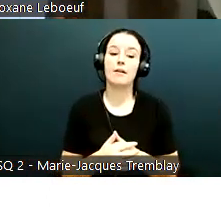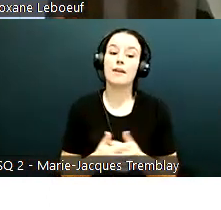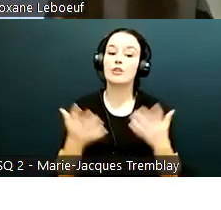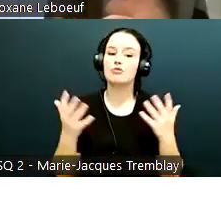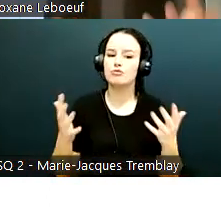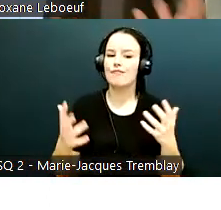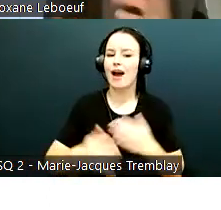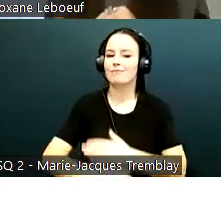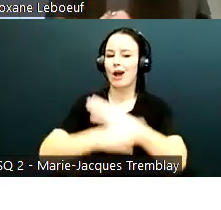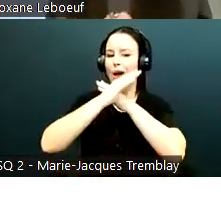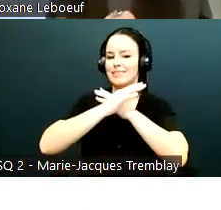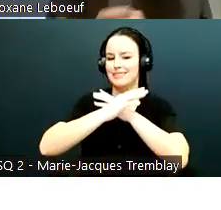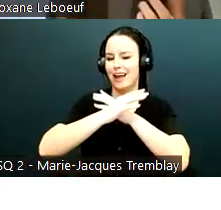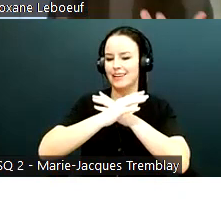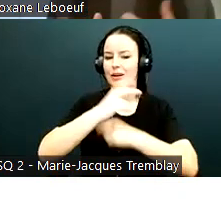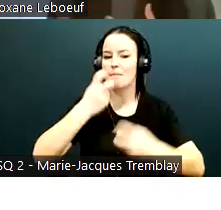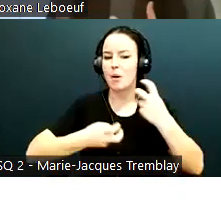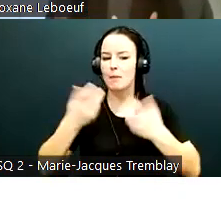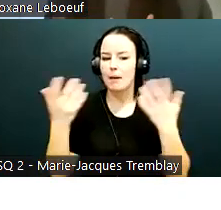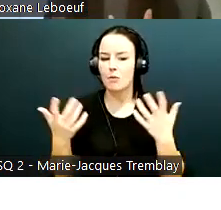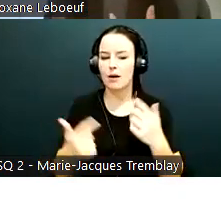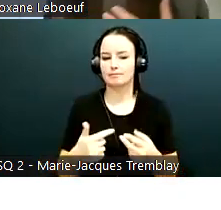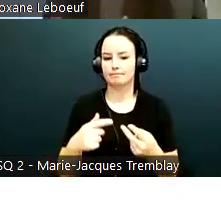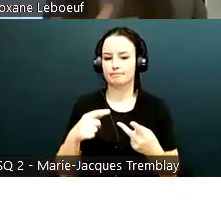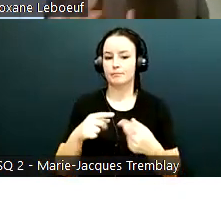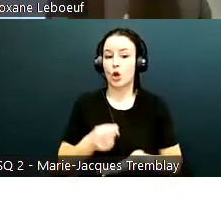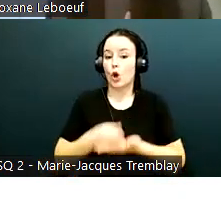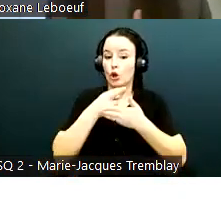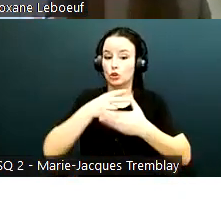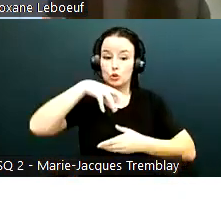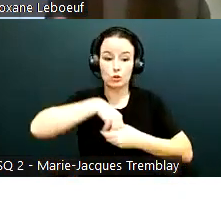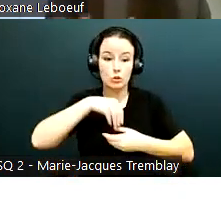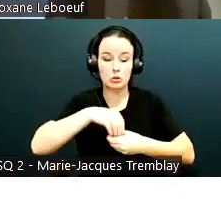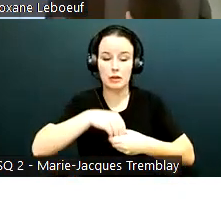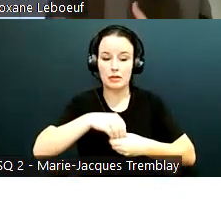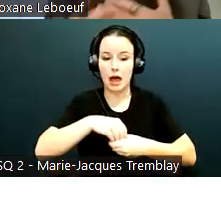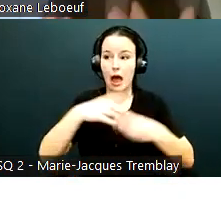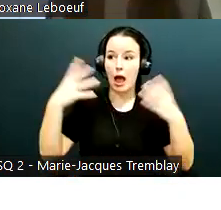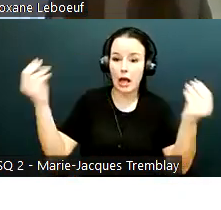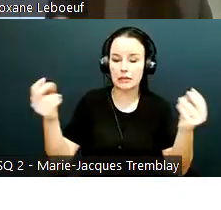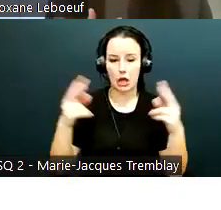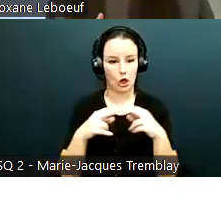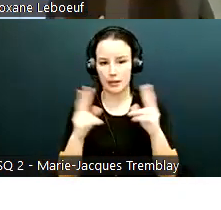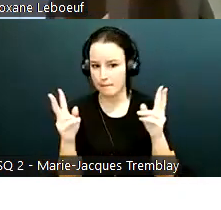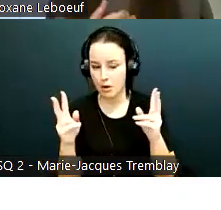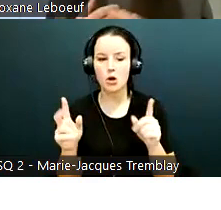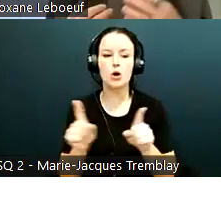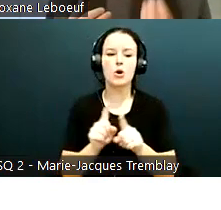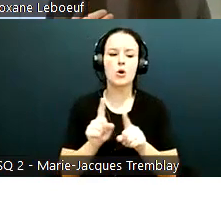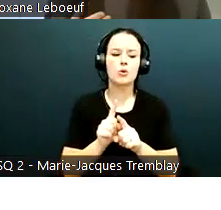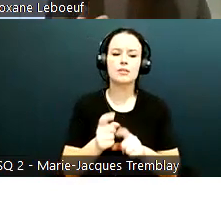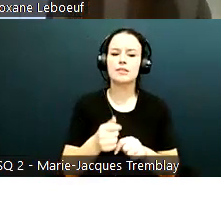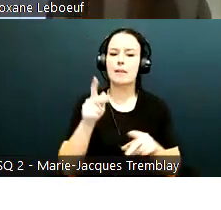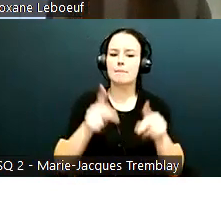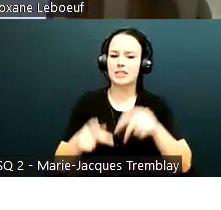été identifiés dans l'extrait ici, on voit entre autres la méconnaissance des ressources à l'interne, à l'externe. Pour d'autres, les gens nous ont parlé de